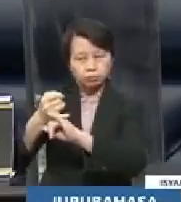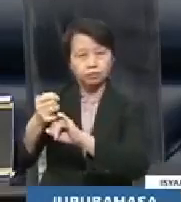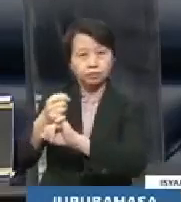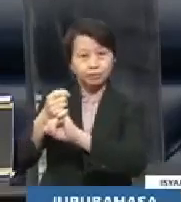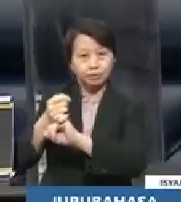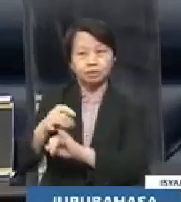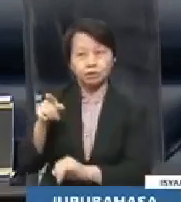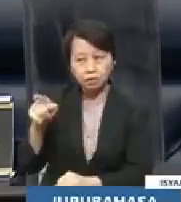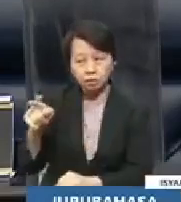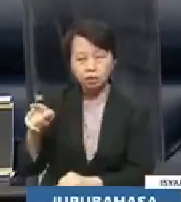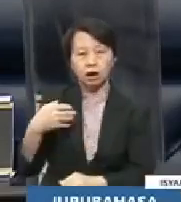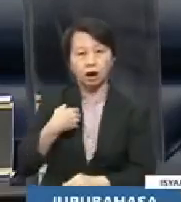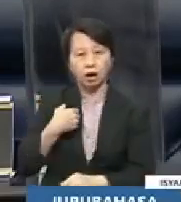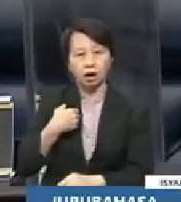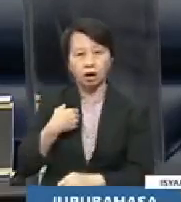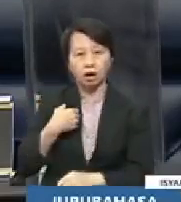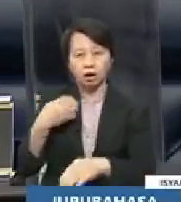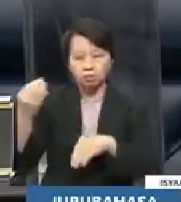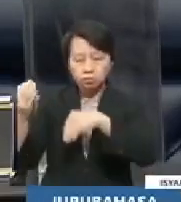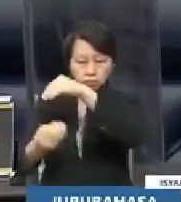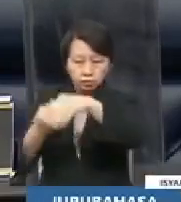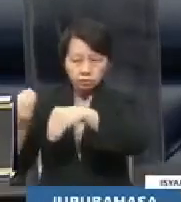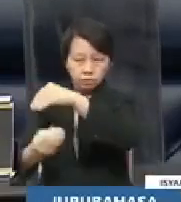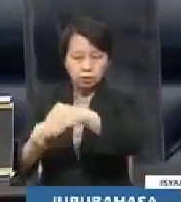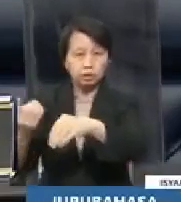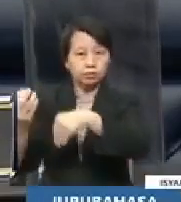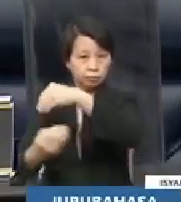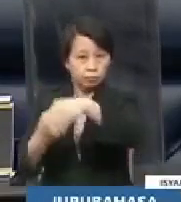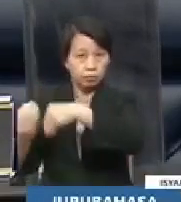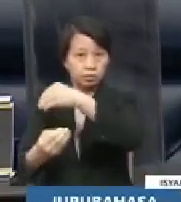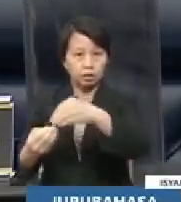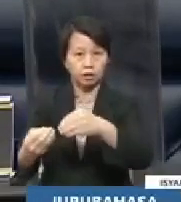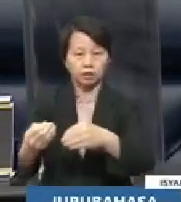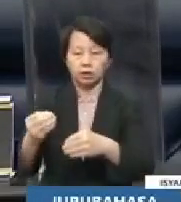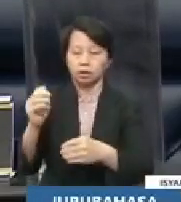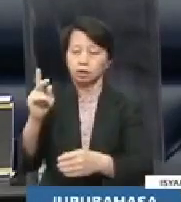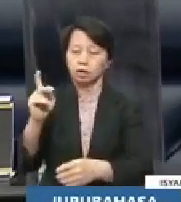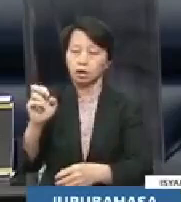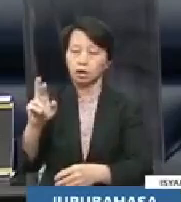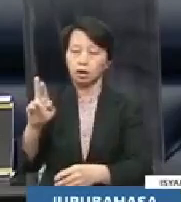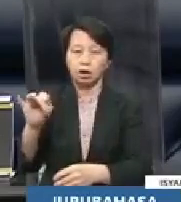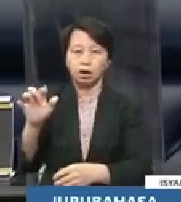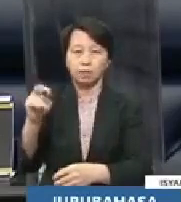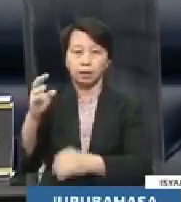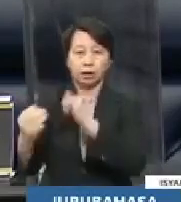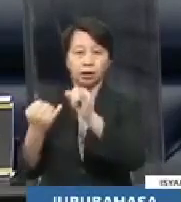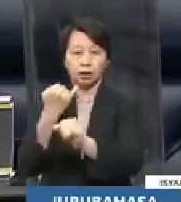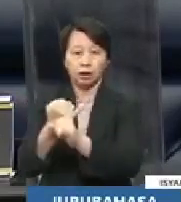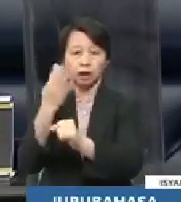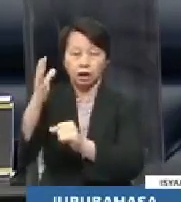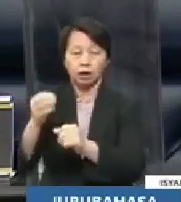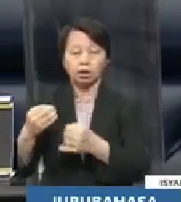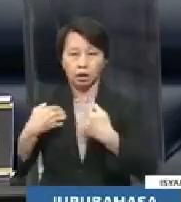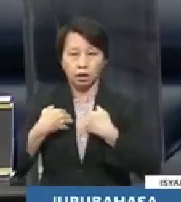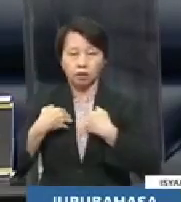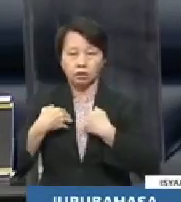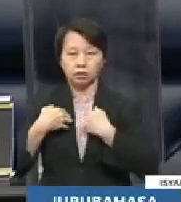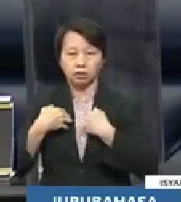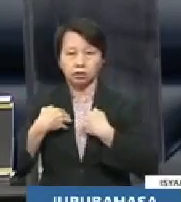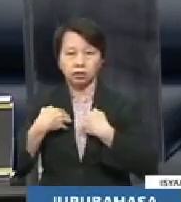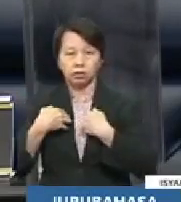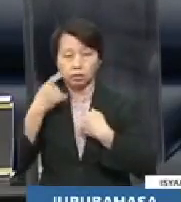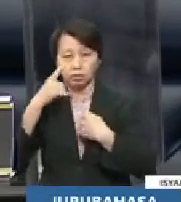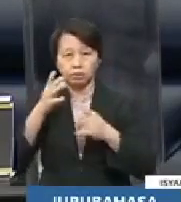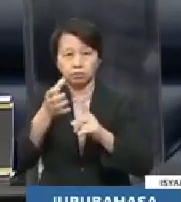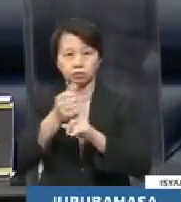C tersebut mempunyai aspek transaksi kredit karbonat terbang semangka ianya akan memberikan importir langsung